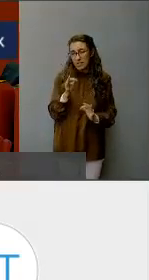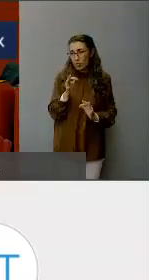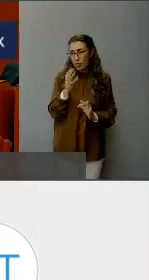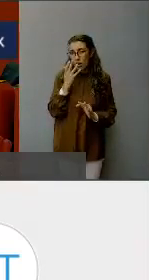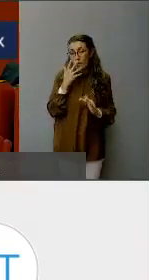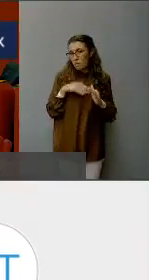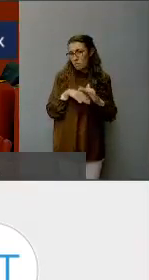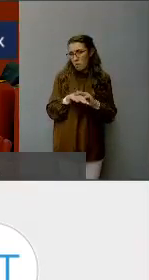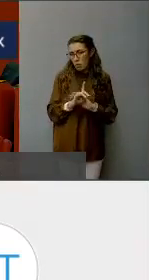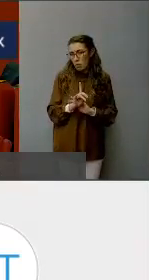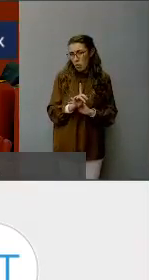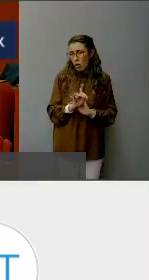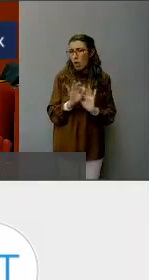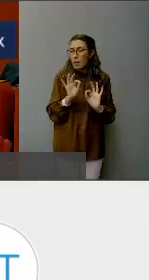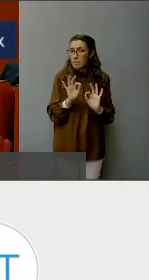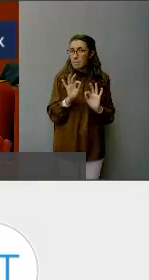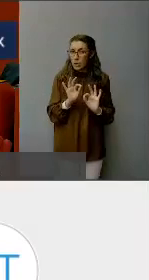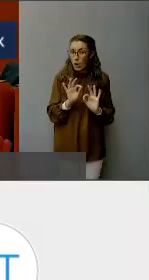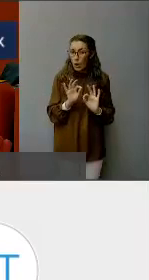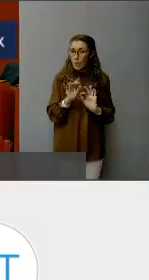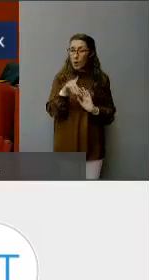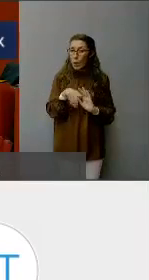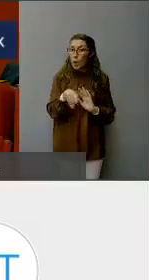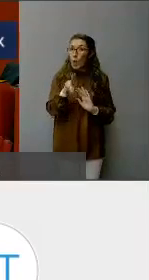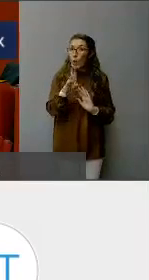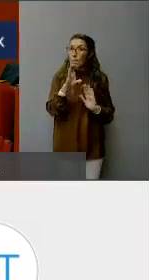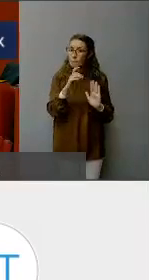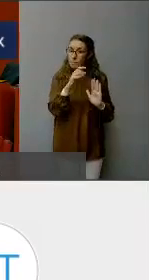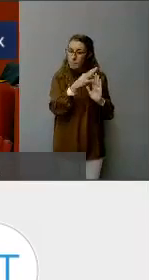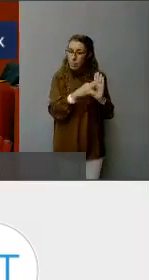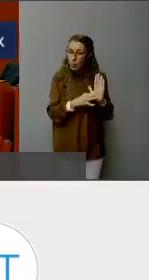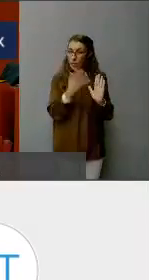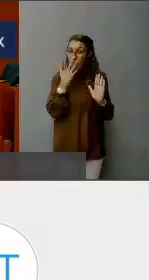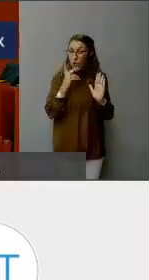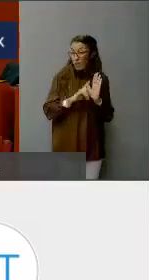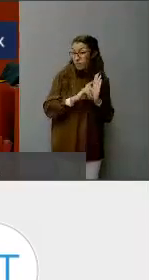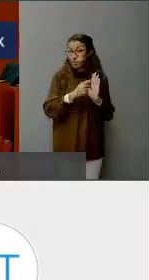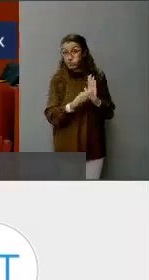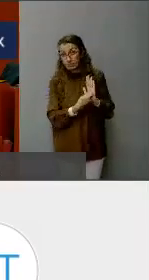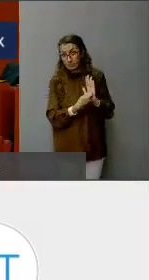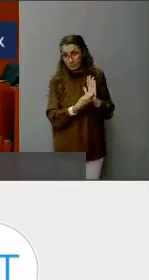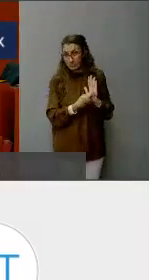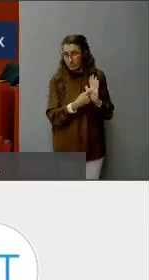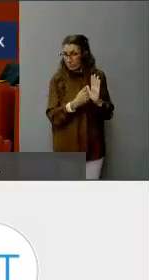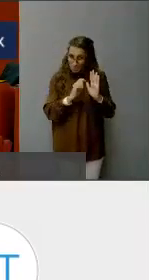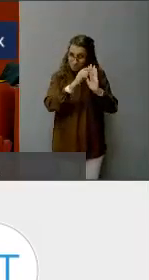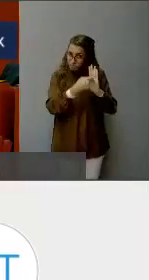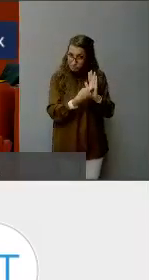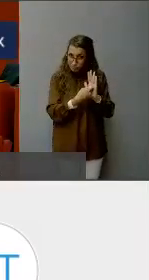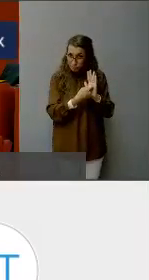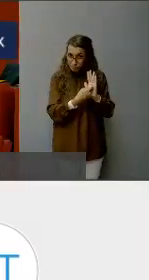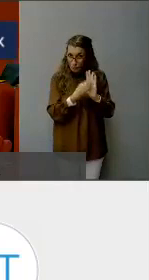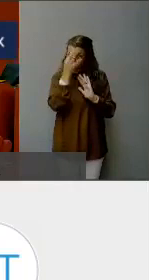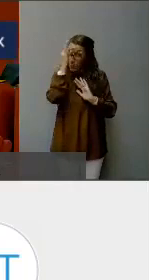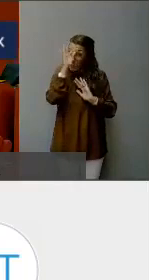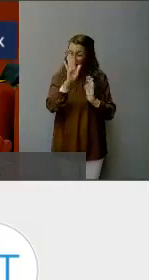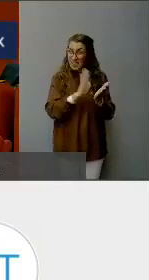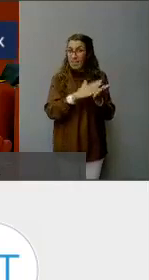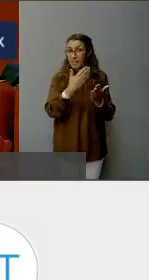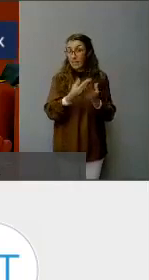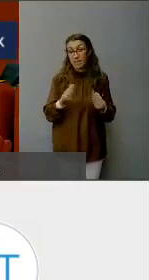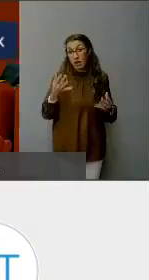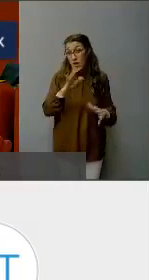variazione book con finalità che sono tutt'altro obiettivi di valorizzare e